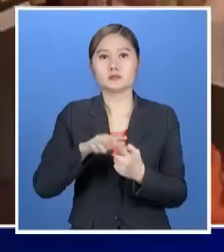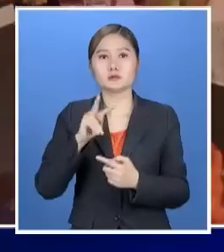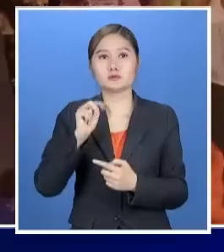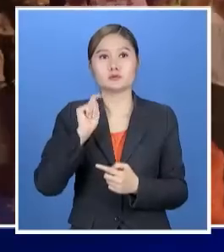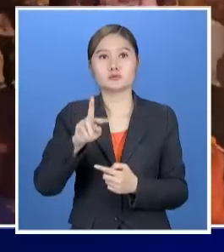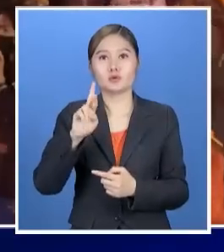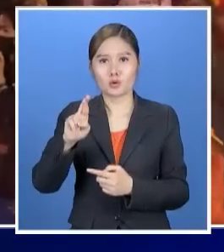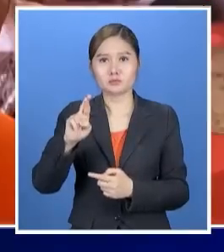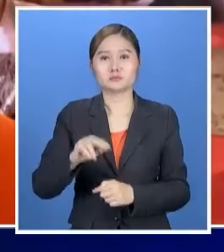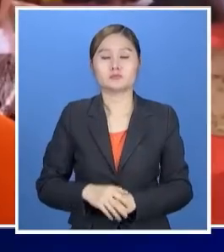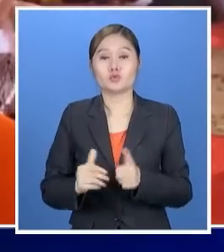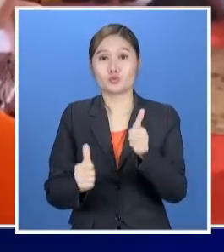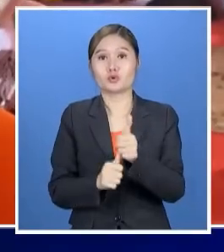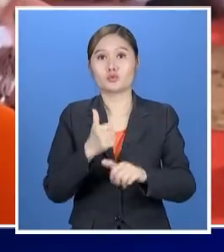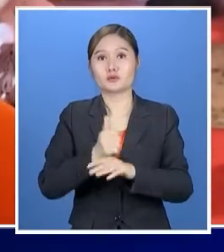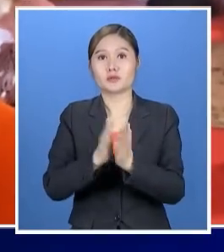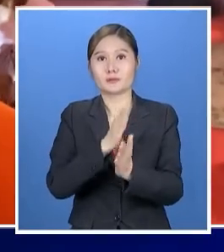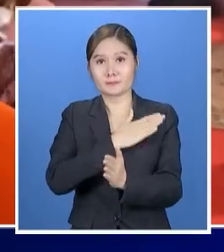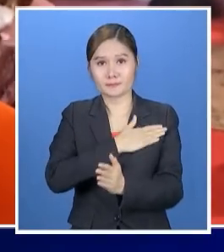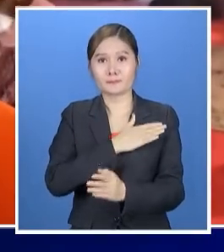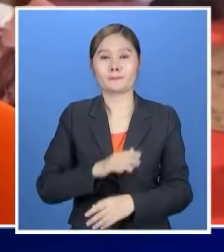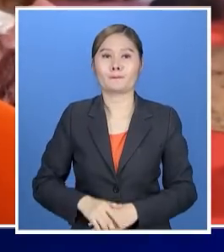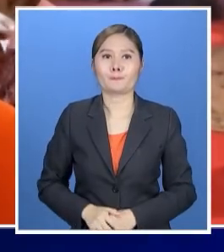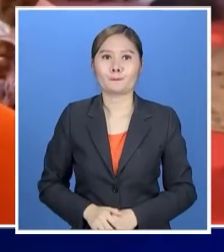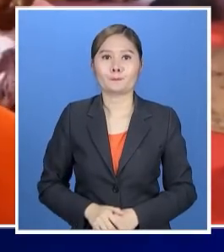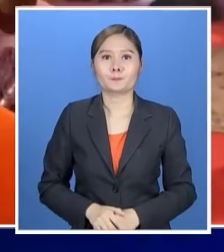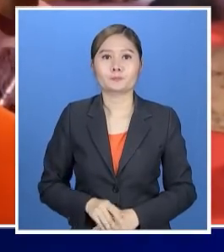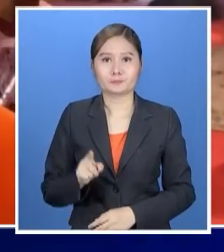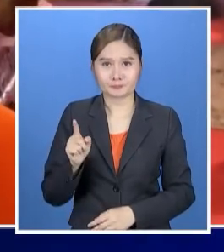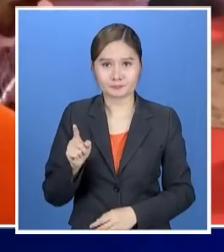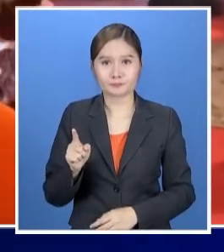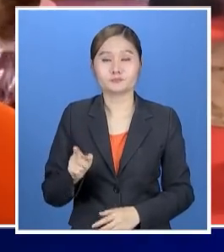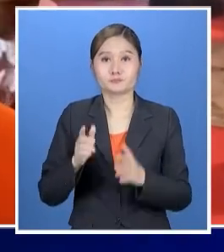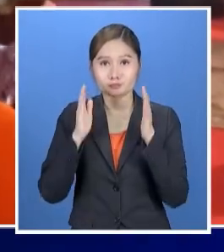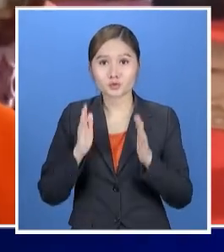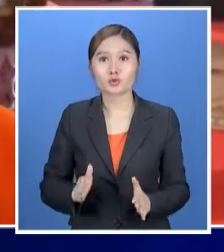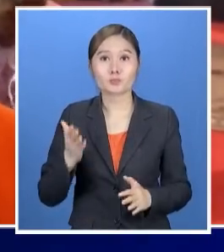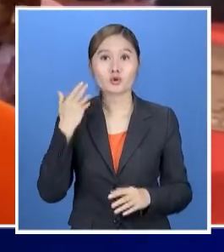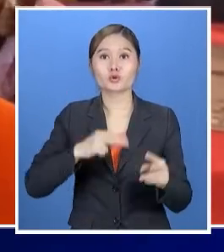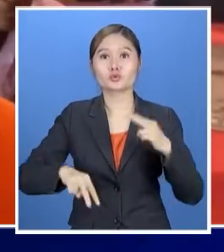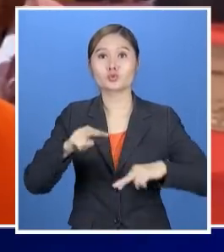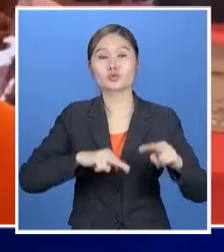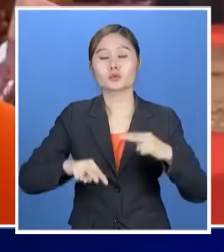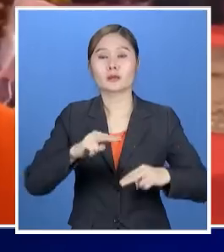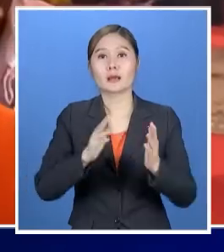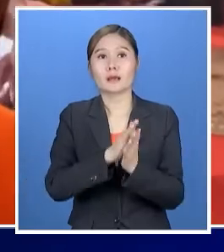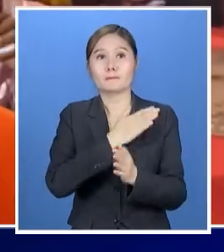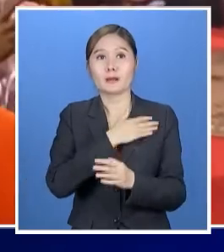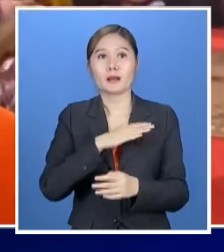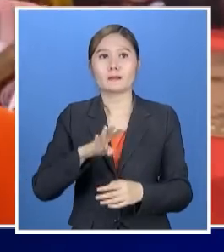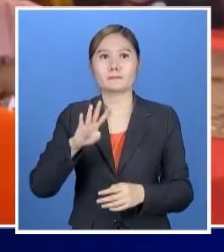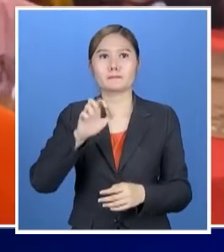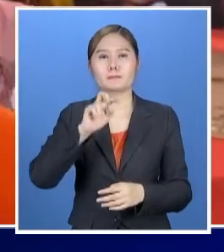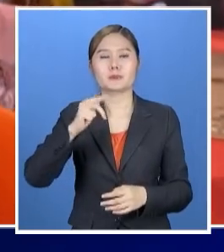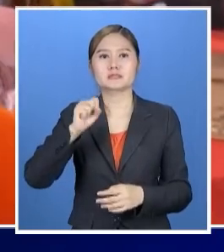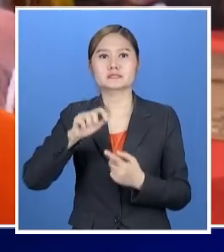สันตจิตโตผู้ช่วยเจ้าวาดวัดคงสมโพธิ์คือท่านเนี่ยเป็นคนที่เคยดูแลหลวงพ่อบึง 3,000